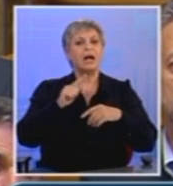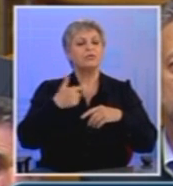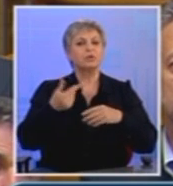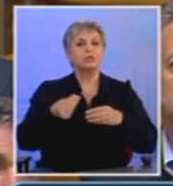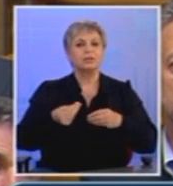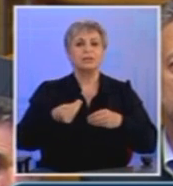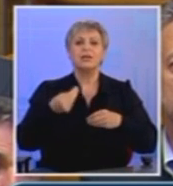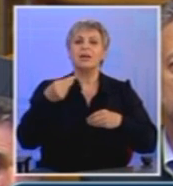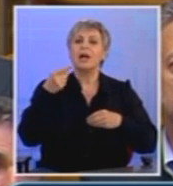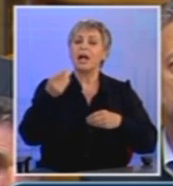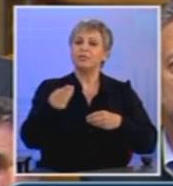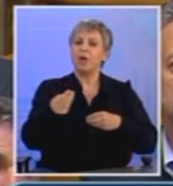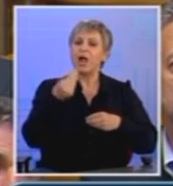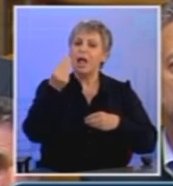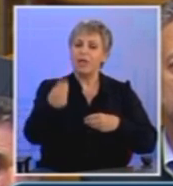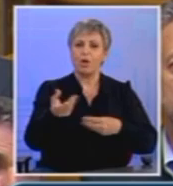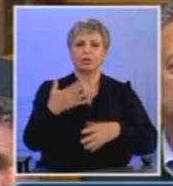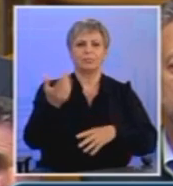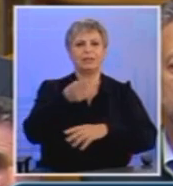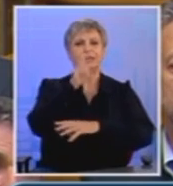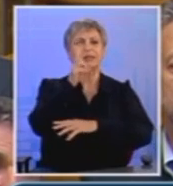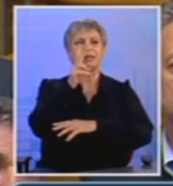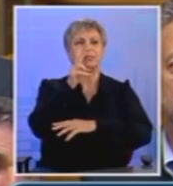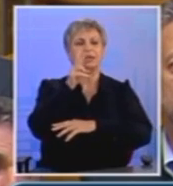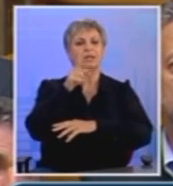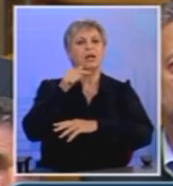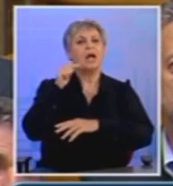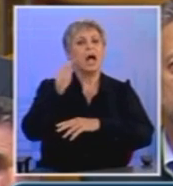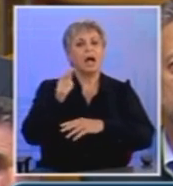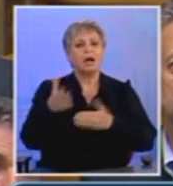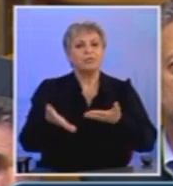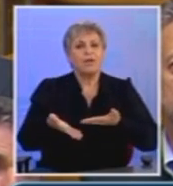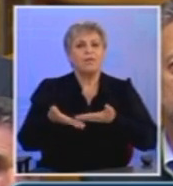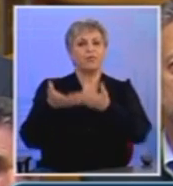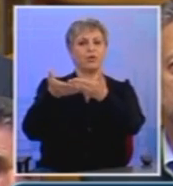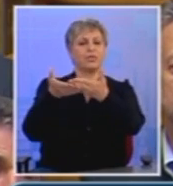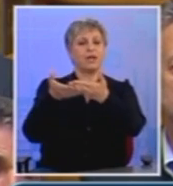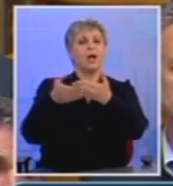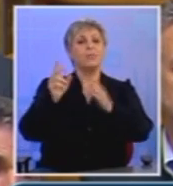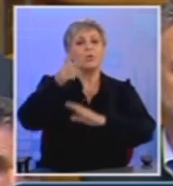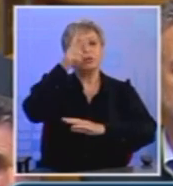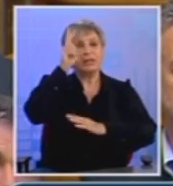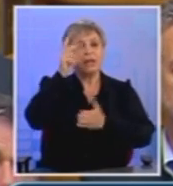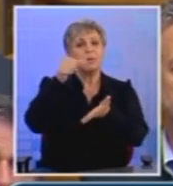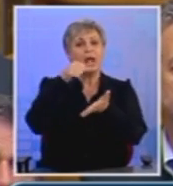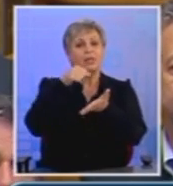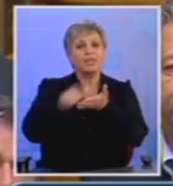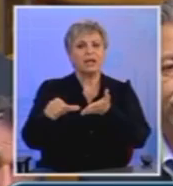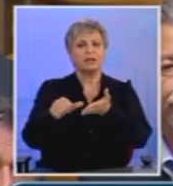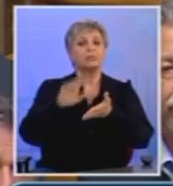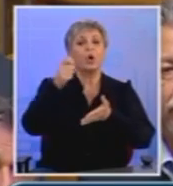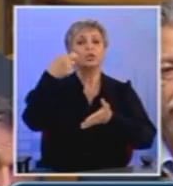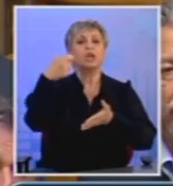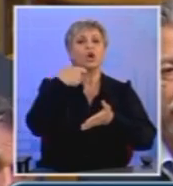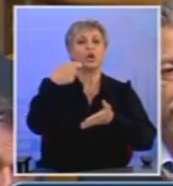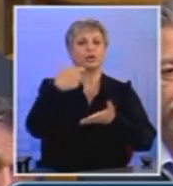δύο παγκόσμιους πολέμους γερμανία να δεχθεί την ύψιστη αλληλεγγύη της διαγραφής χρέους την ύψιστη αλληλε του